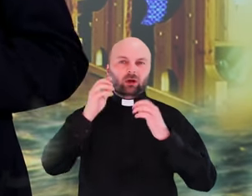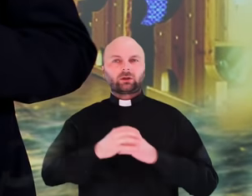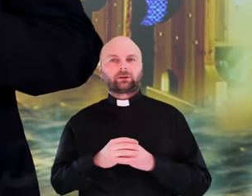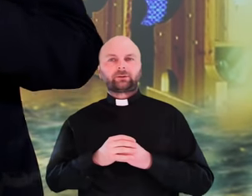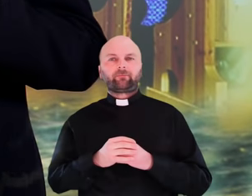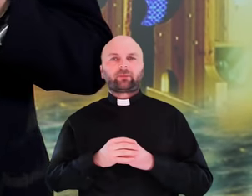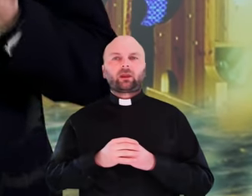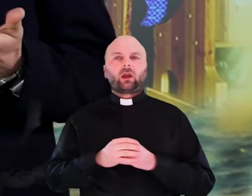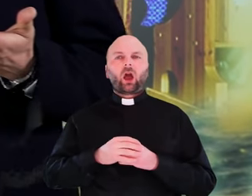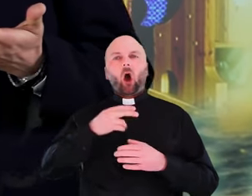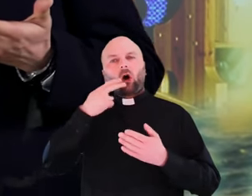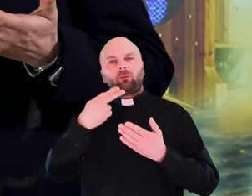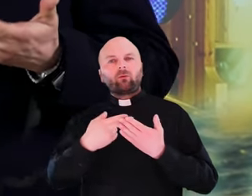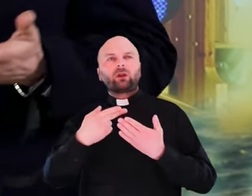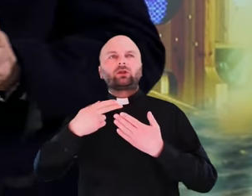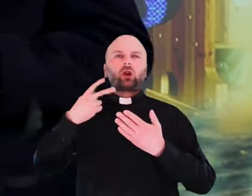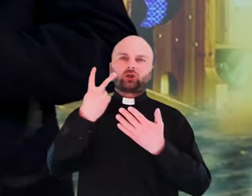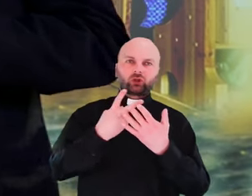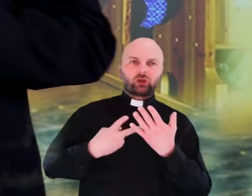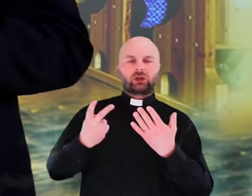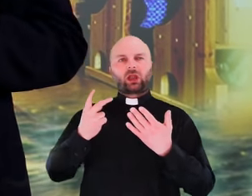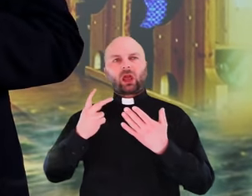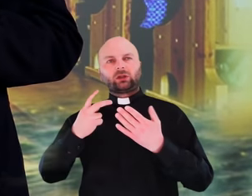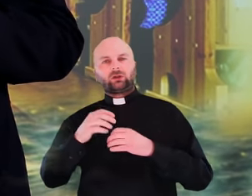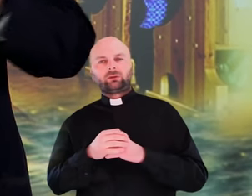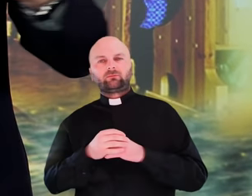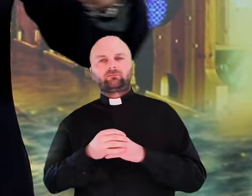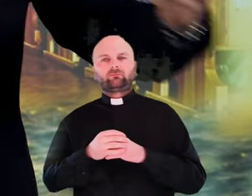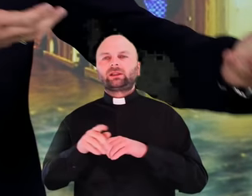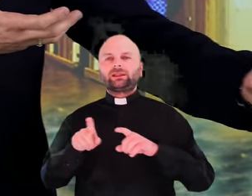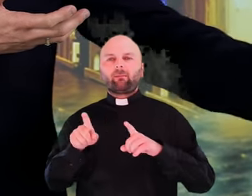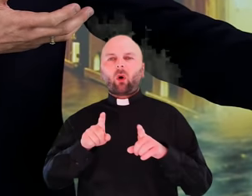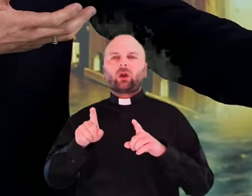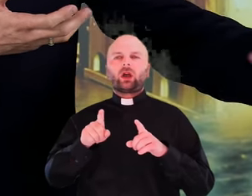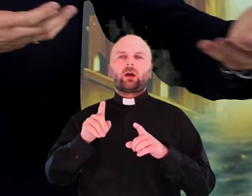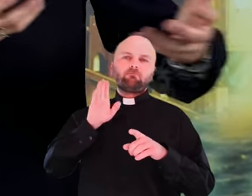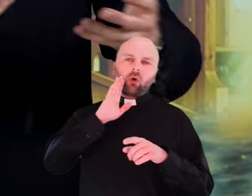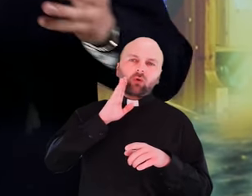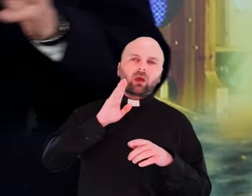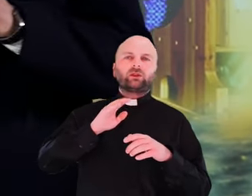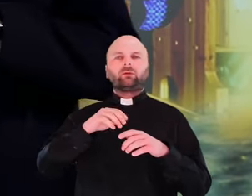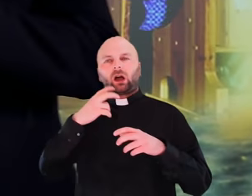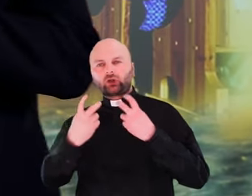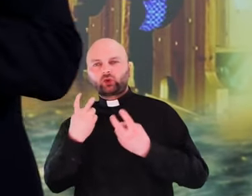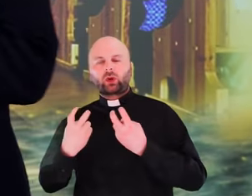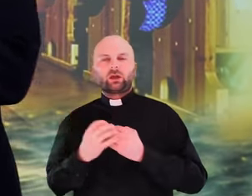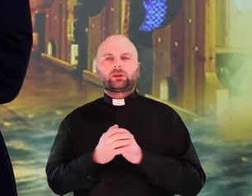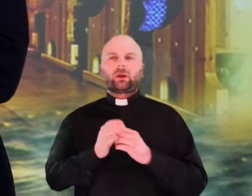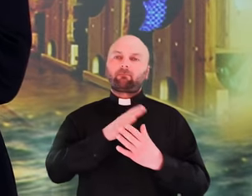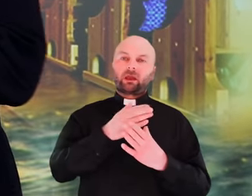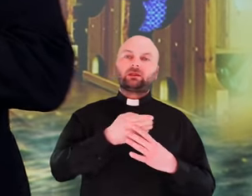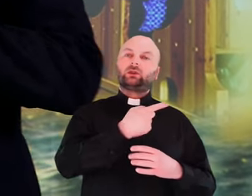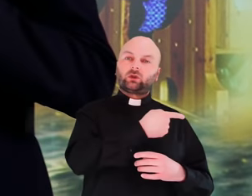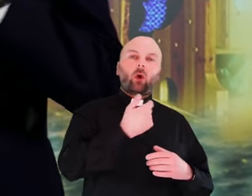domyślać, odpowiednio je czytać różne symbole, znaleźć ich podobieństwa pomiędzy tym, co wydarzy